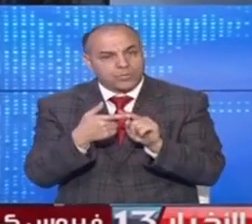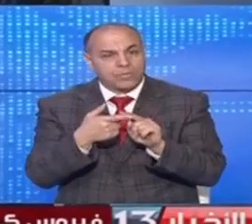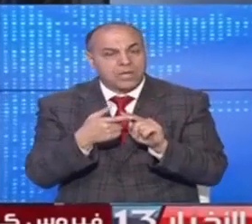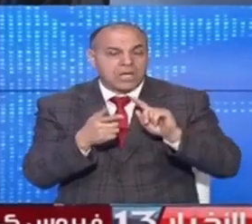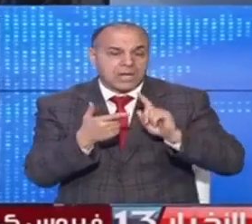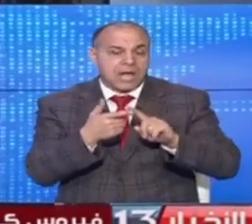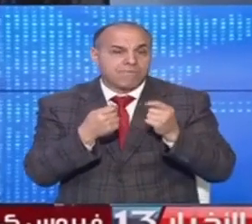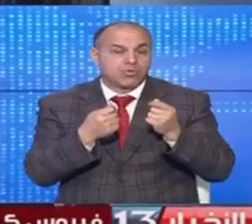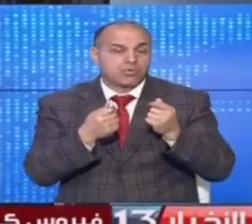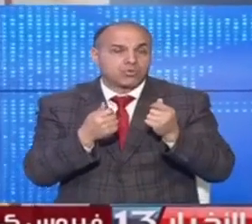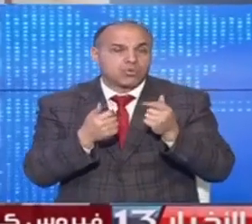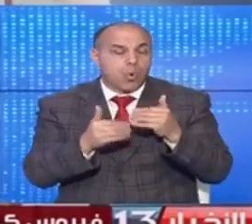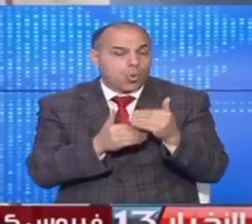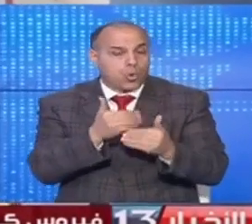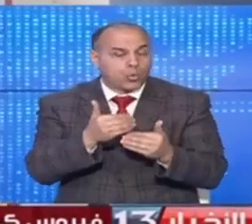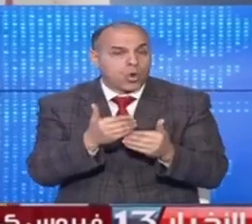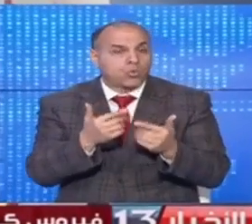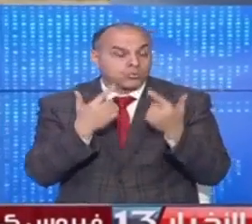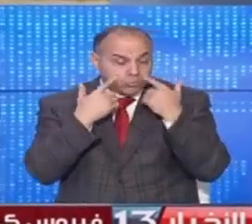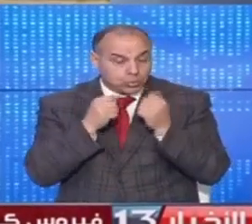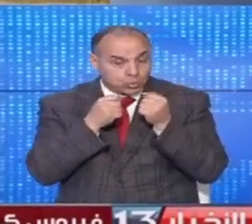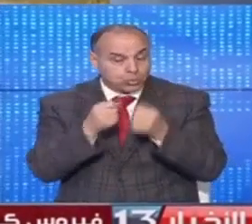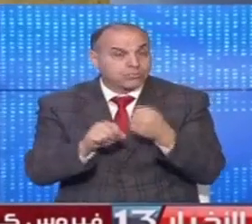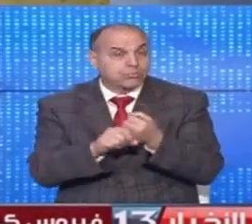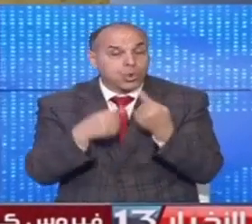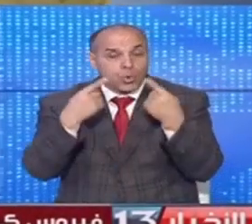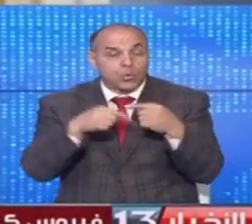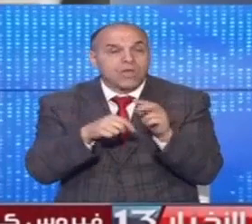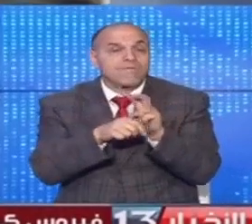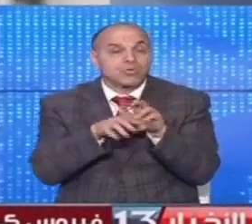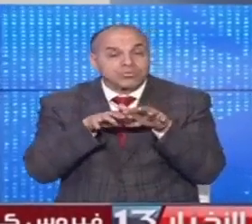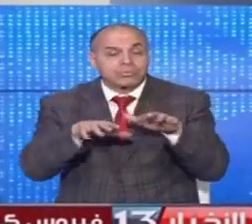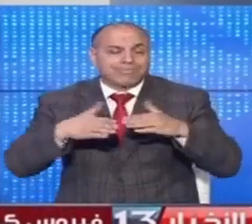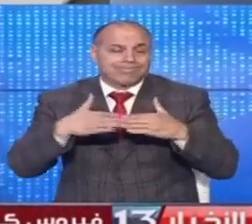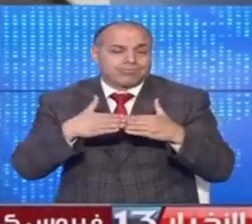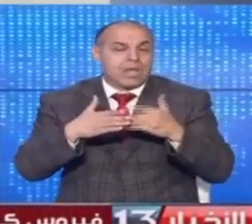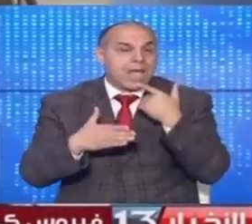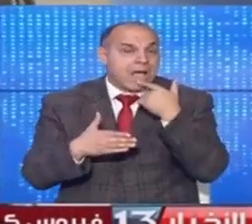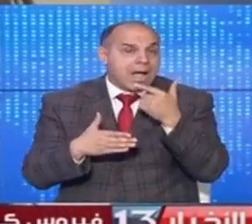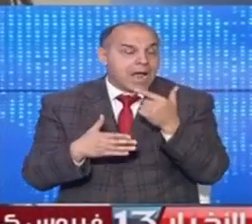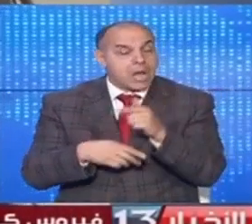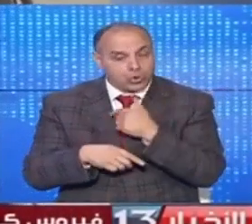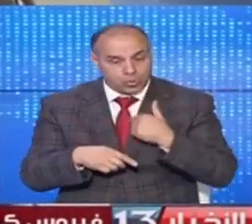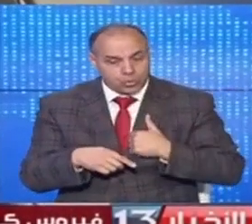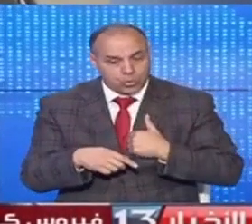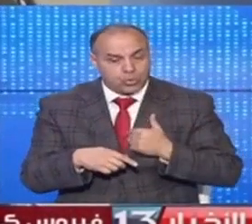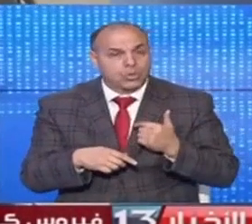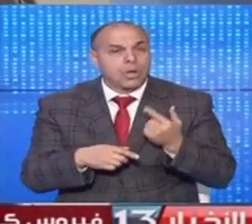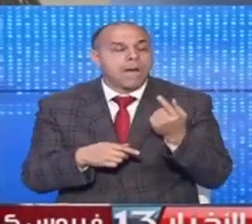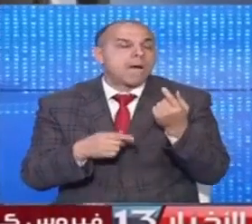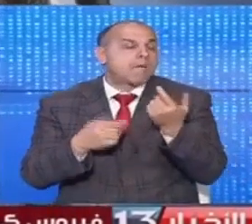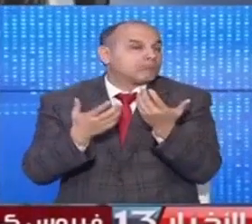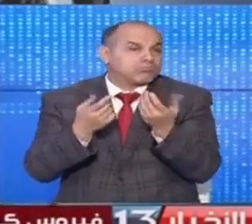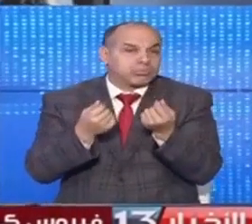وزير الماليه الصيني في خطوه لتدعيم الجهود في مكافحه تفشي الفيروس اعلن ان بلاده خصصت نحو